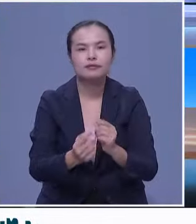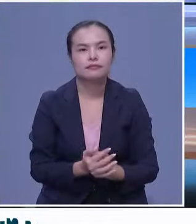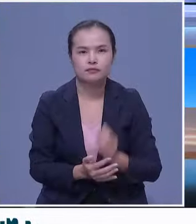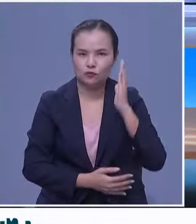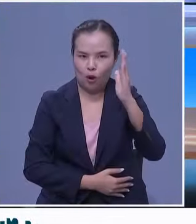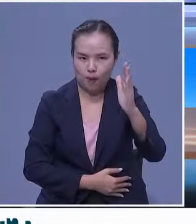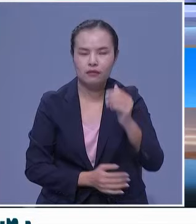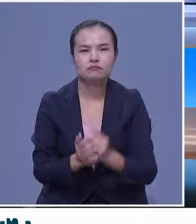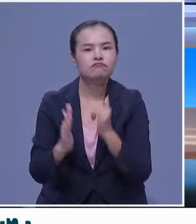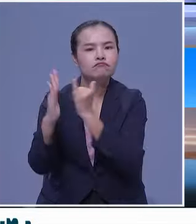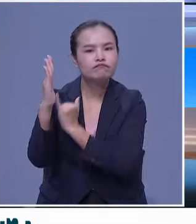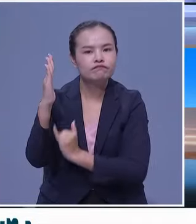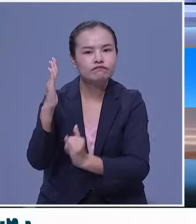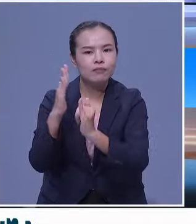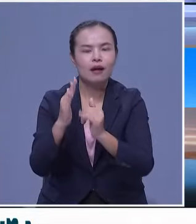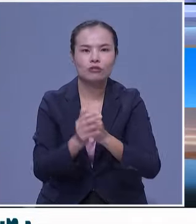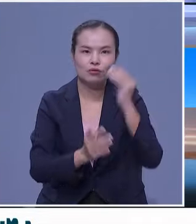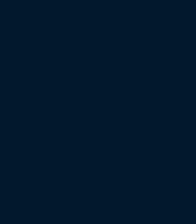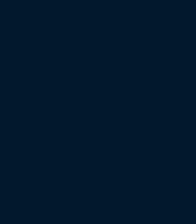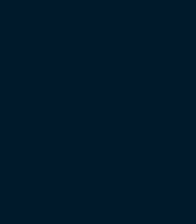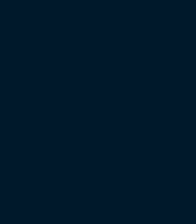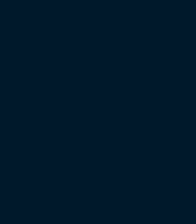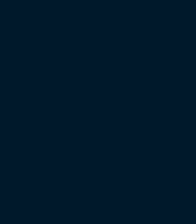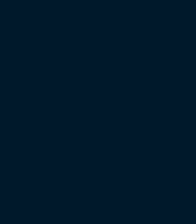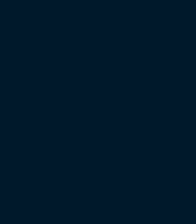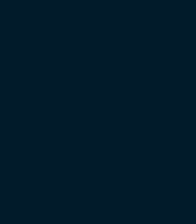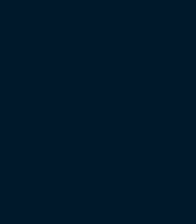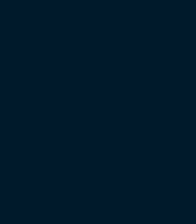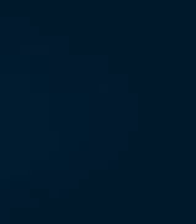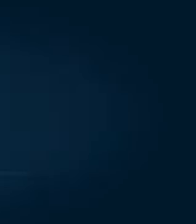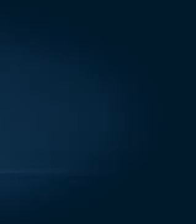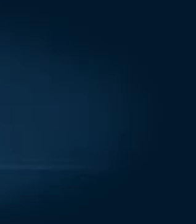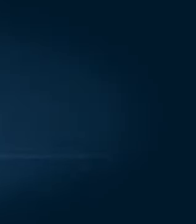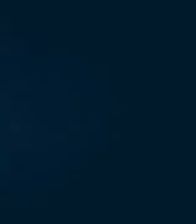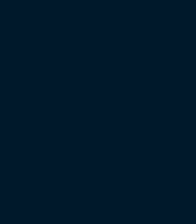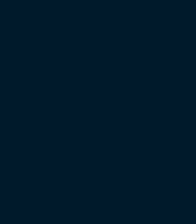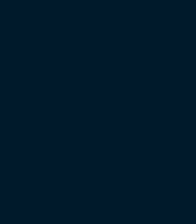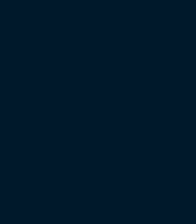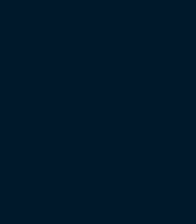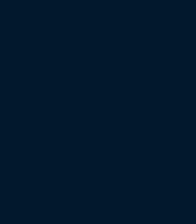ากนี้คงจะได้เดินทางกันเยอะขึ้นนะสำหรับคุณเท้งณัฐพงษ์นะ